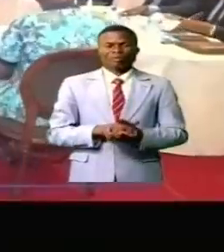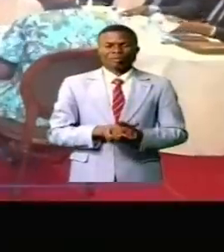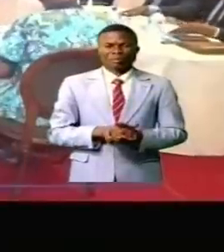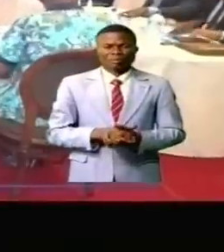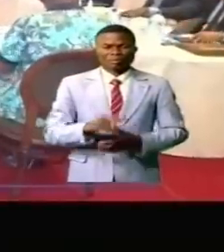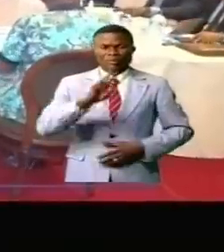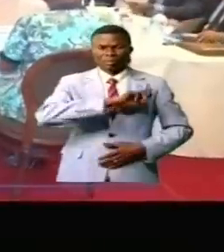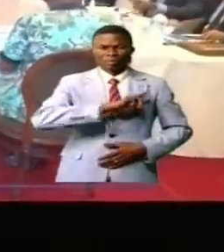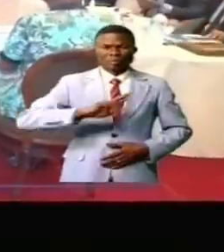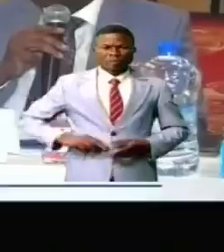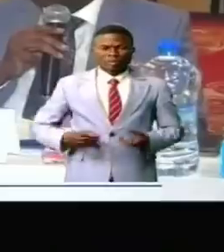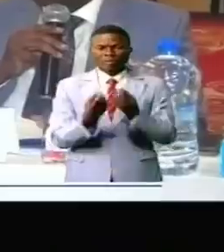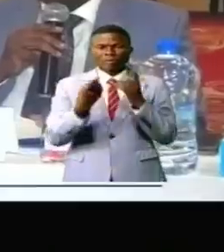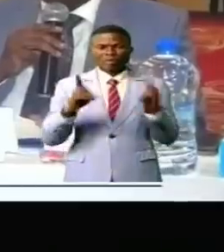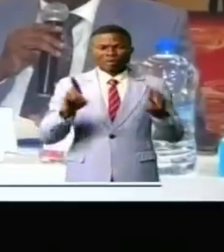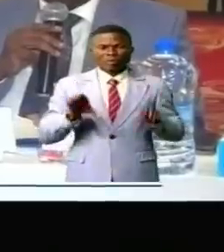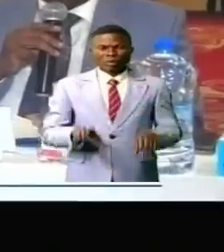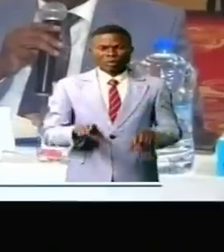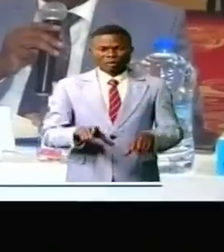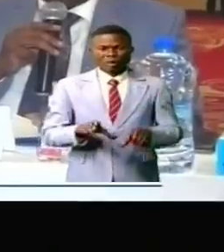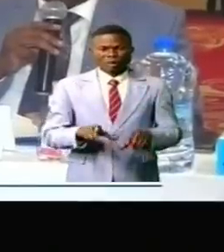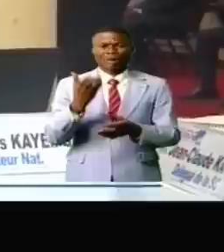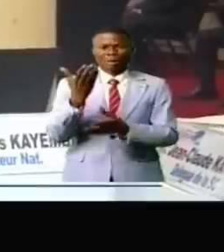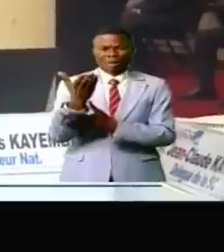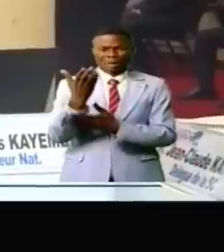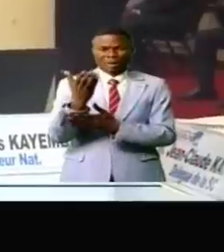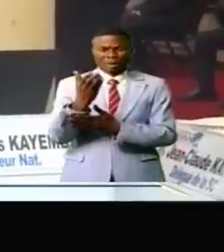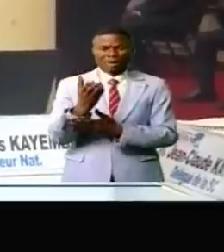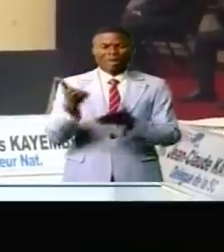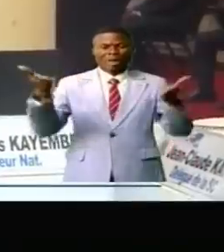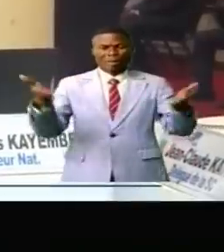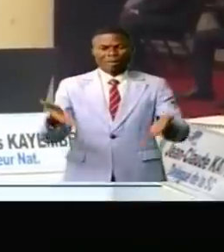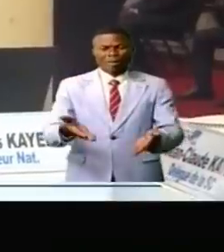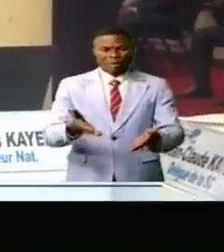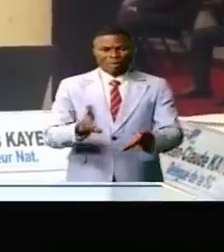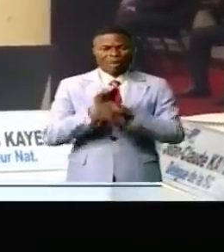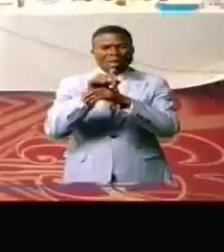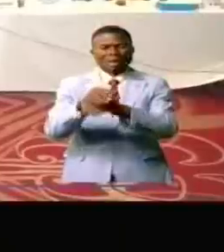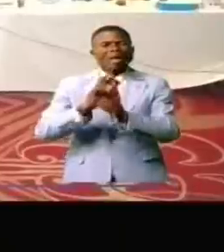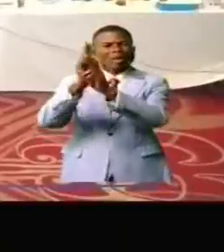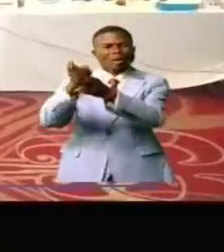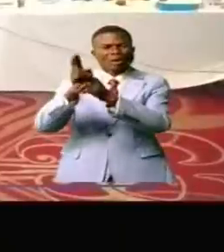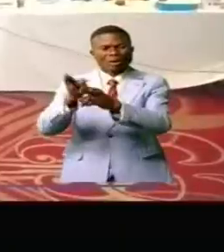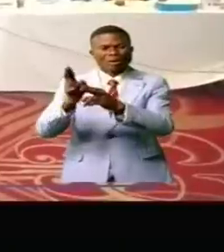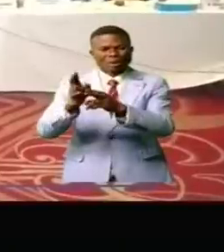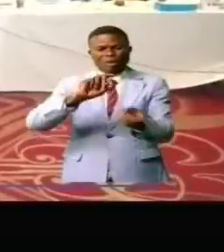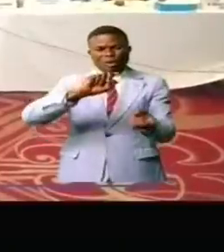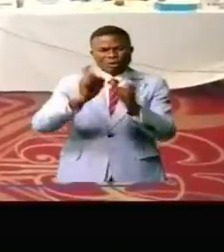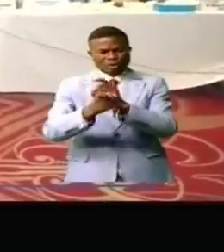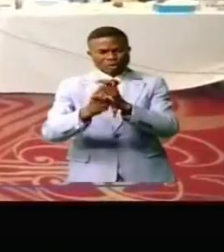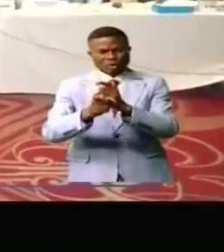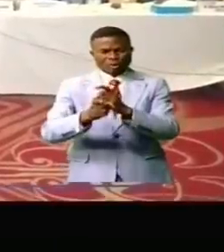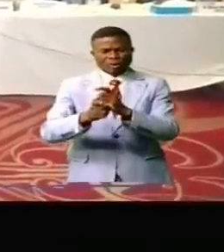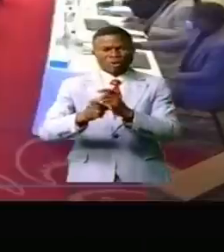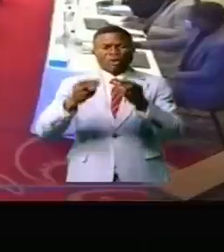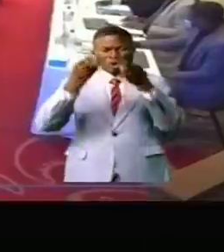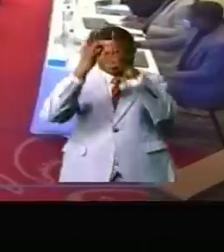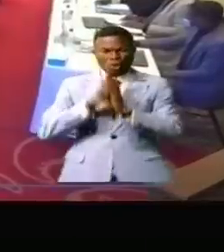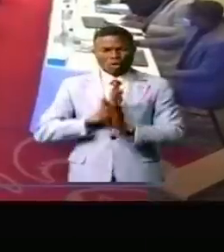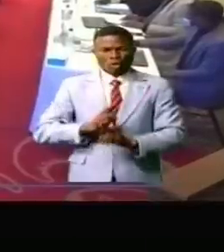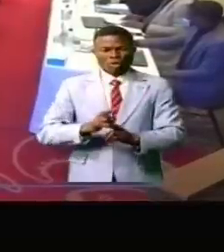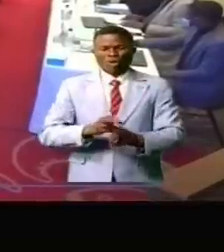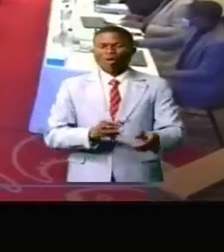La République démocratique du Congo, appelée à répondre et à argumenter pour améliorer son score concernant